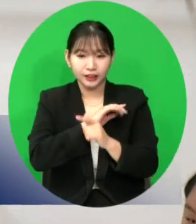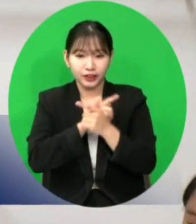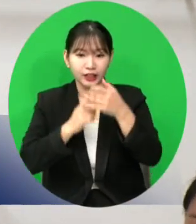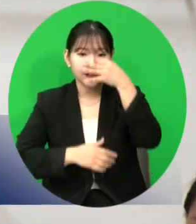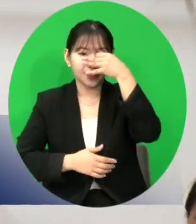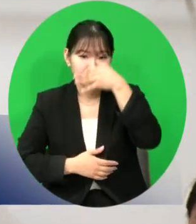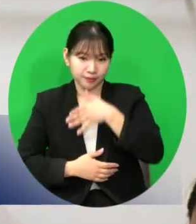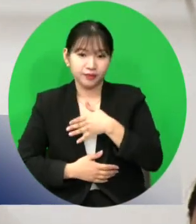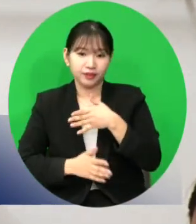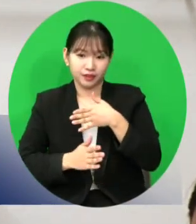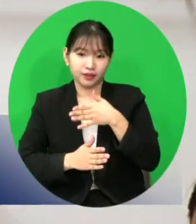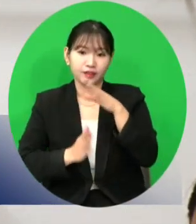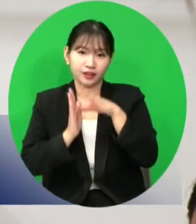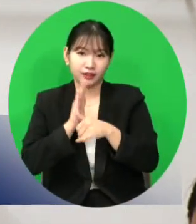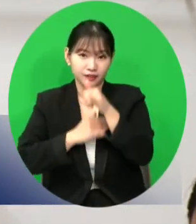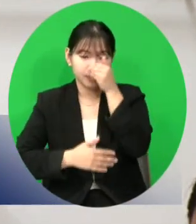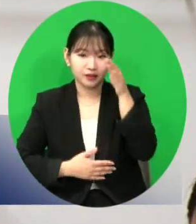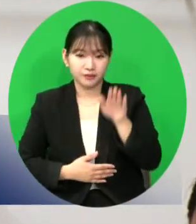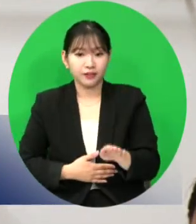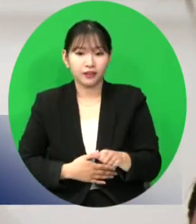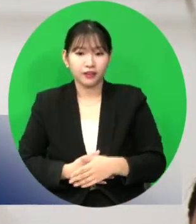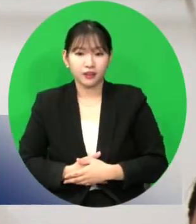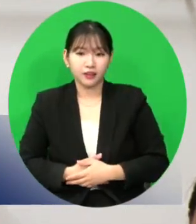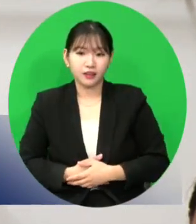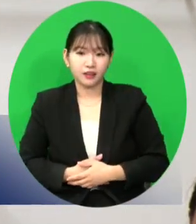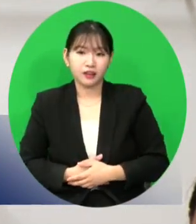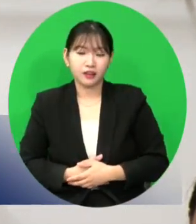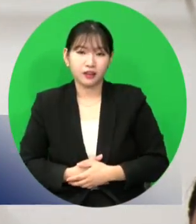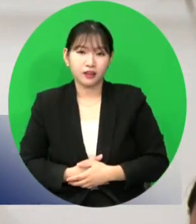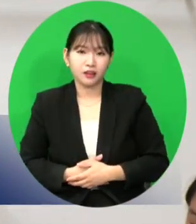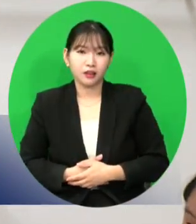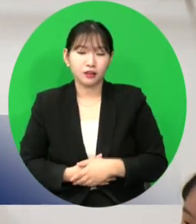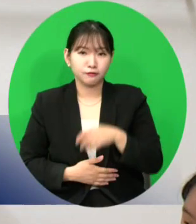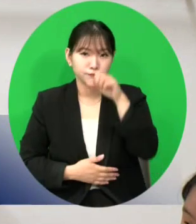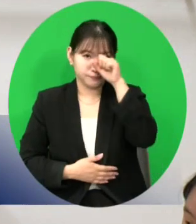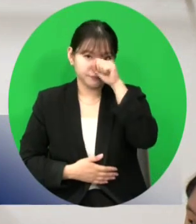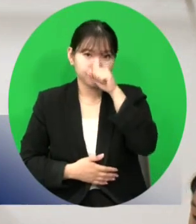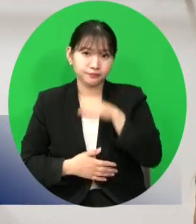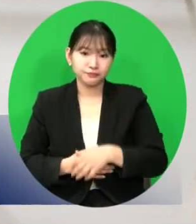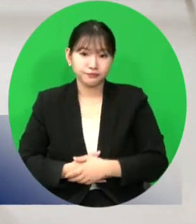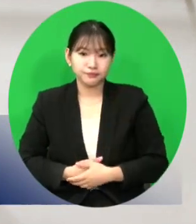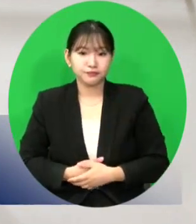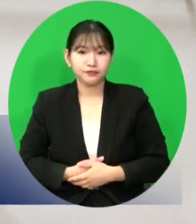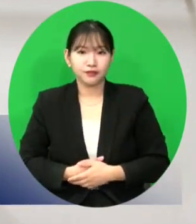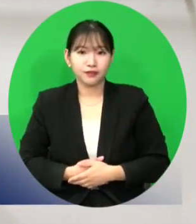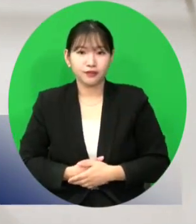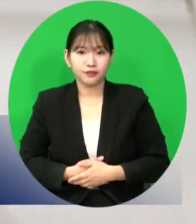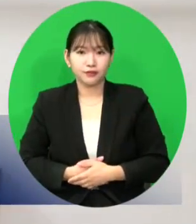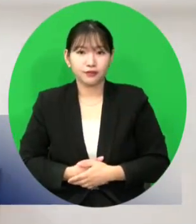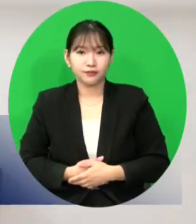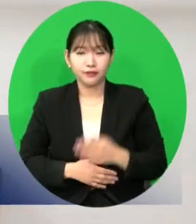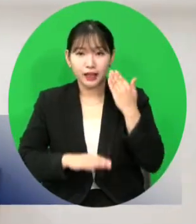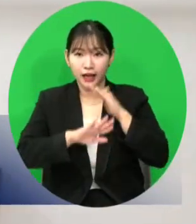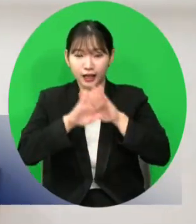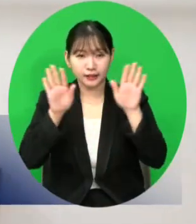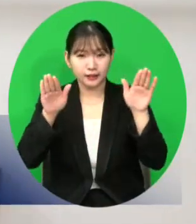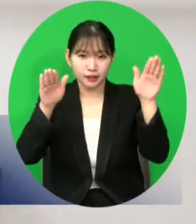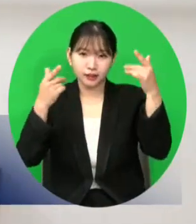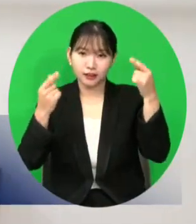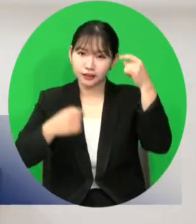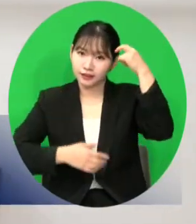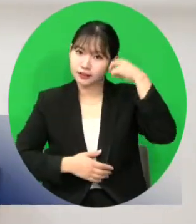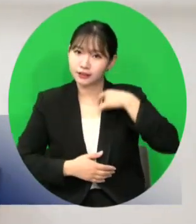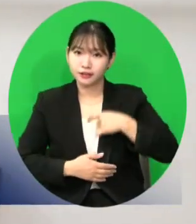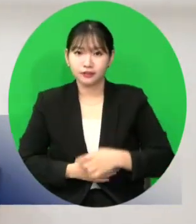여러 가지 힘들 때 있지만 그게 좋아요. 하늘을